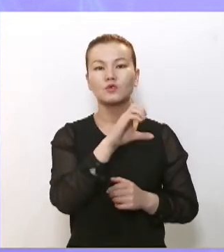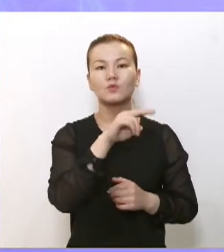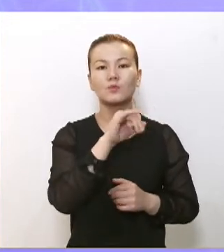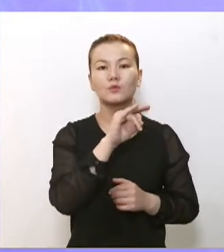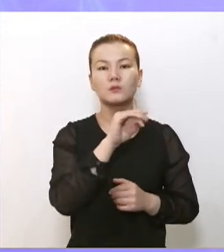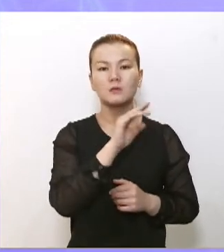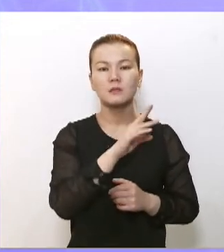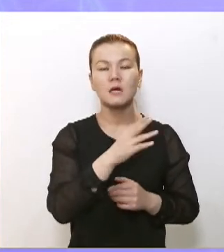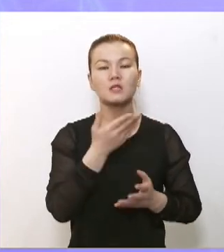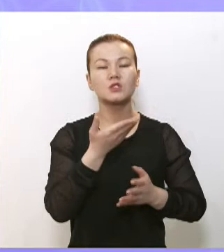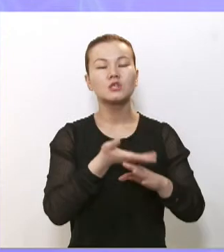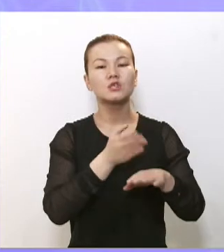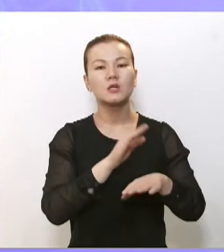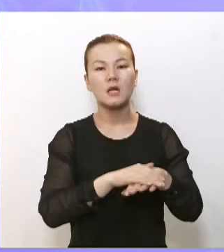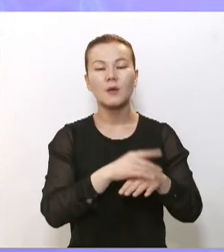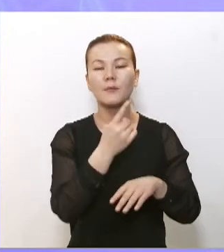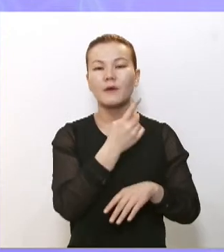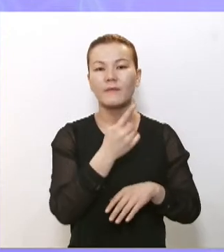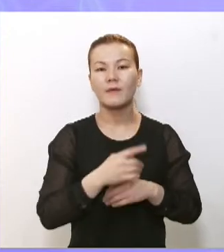тяжелее 1